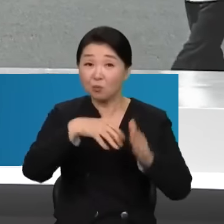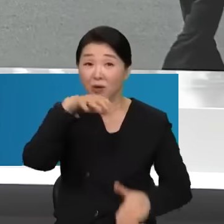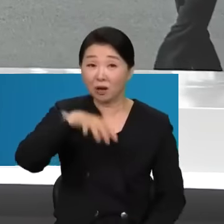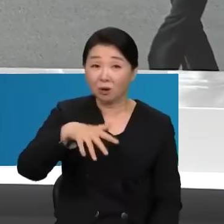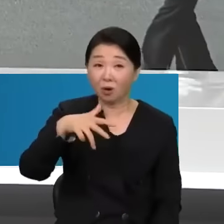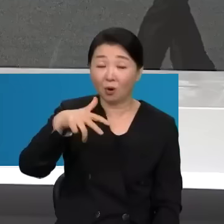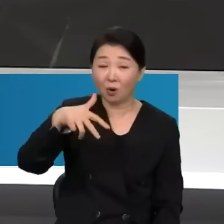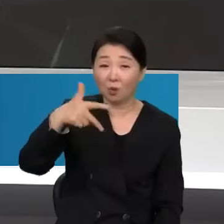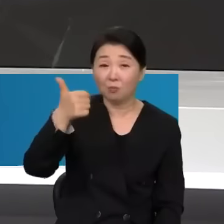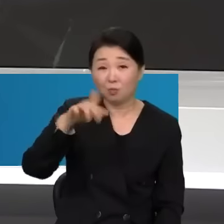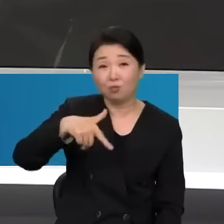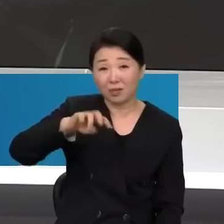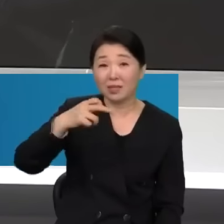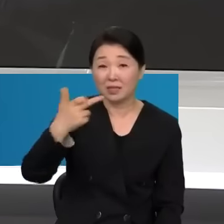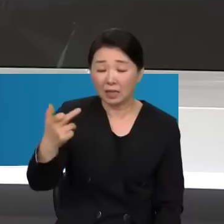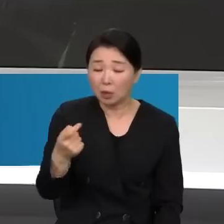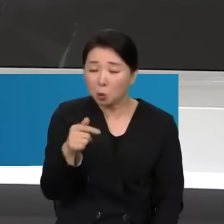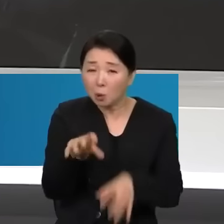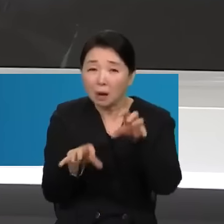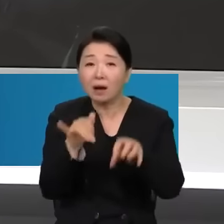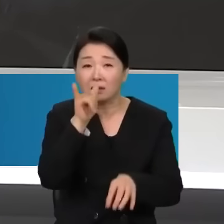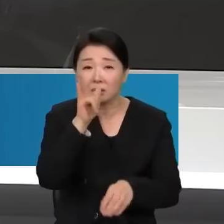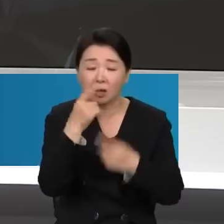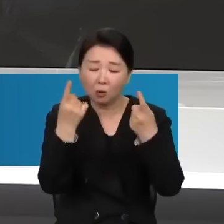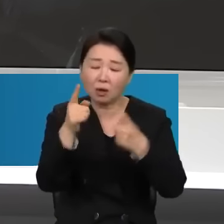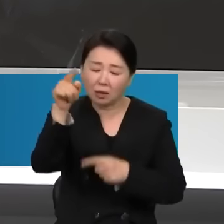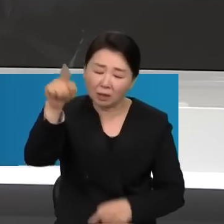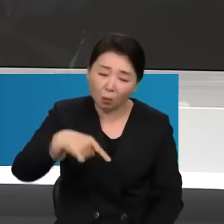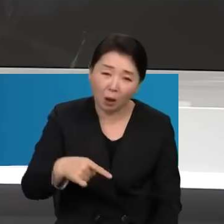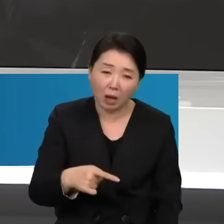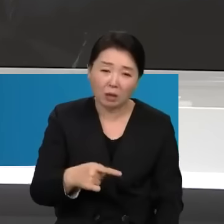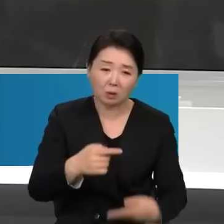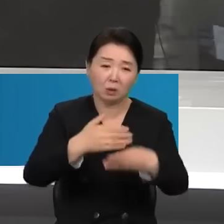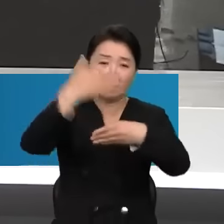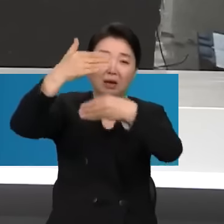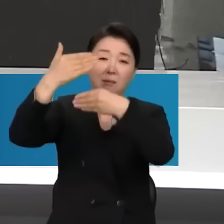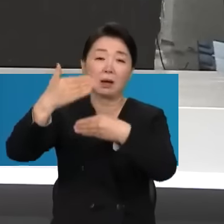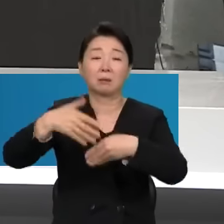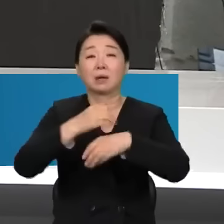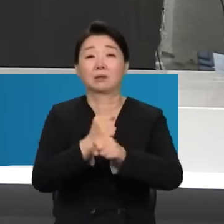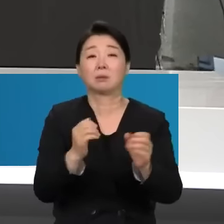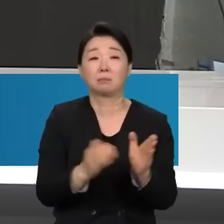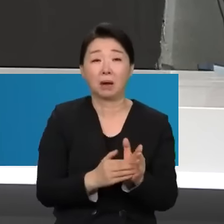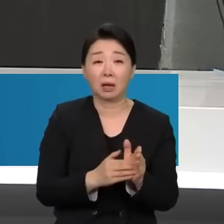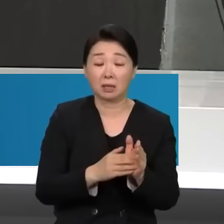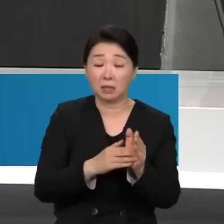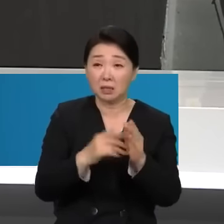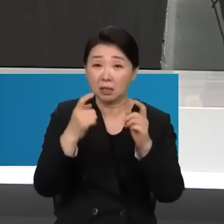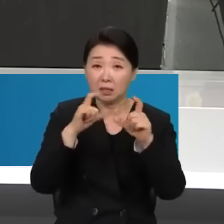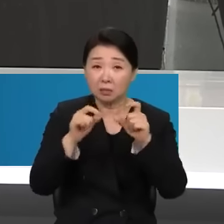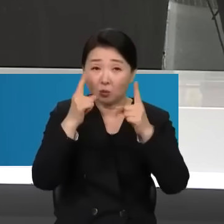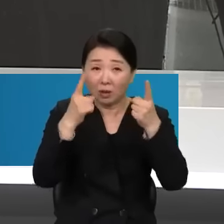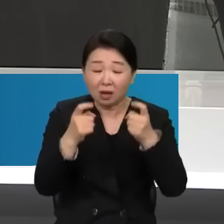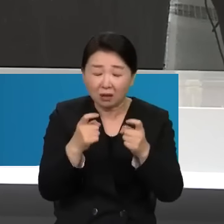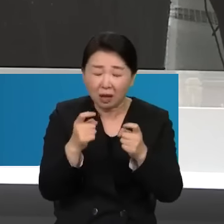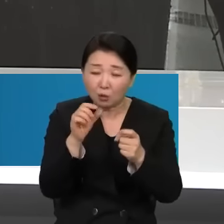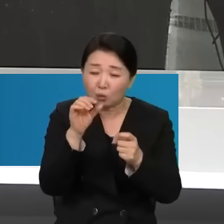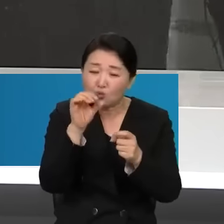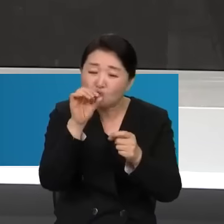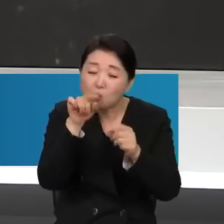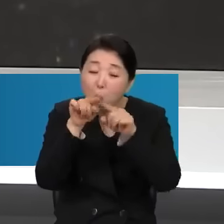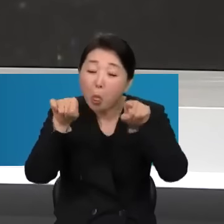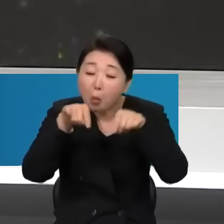꼽히는 후지산 인근 작은 마을은 관광객들 때문에 가림막까지 설치했는데 일부 관광객들은 가림막에 구멍을